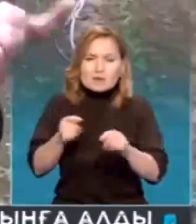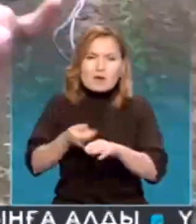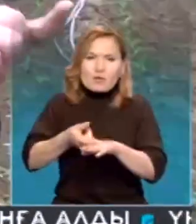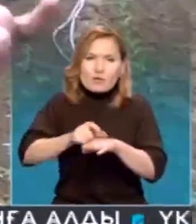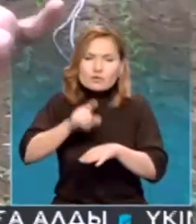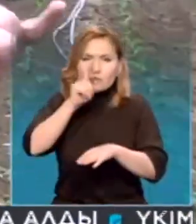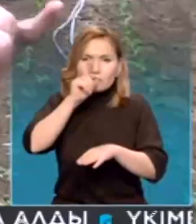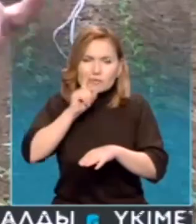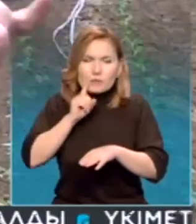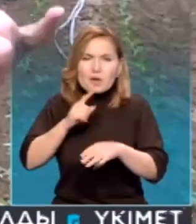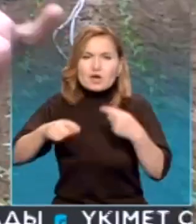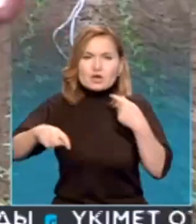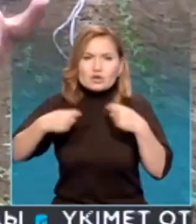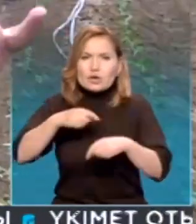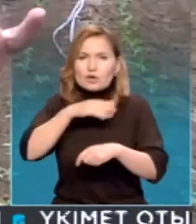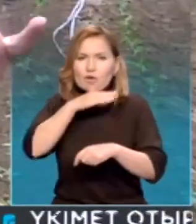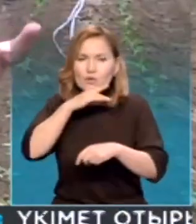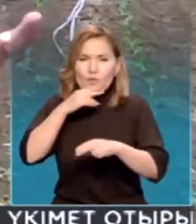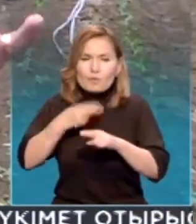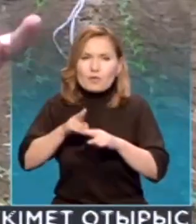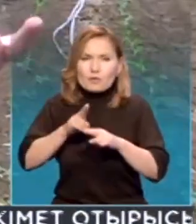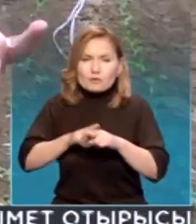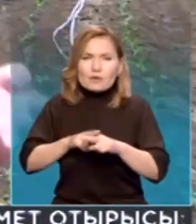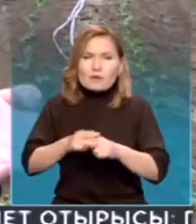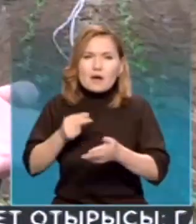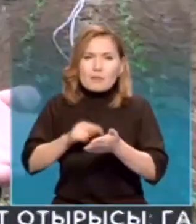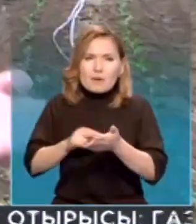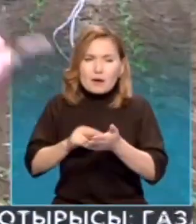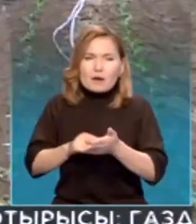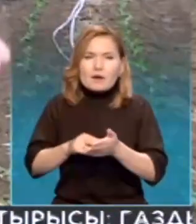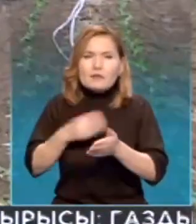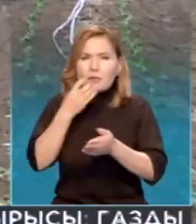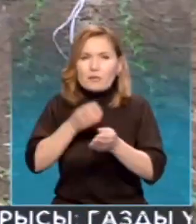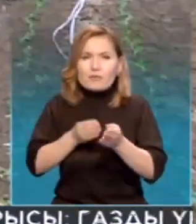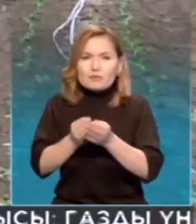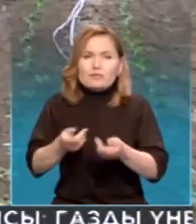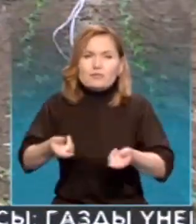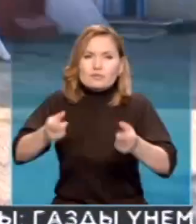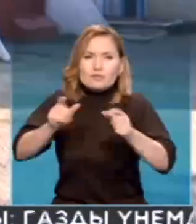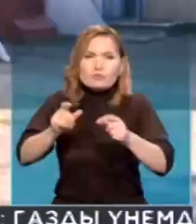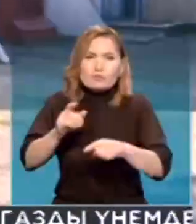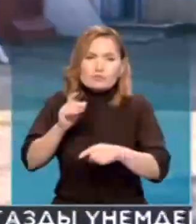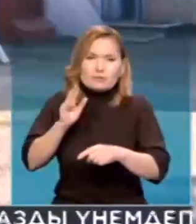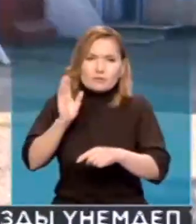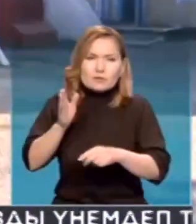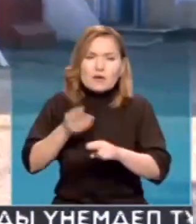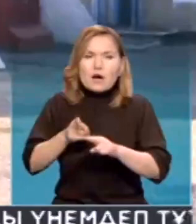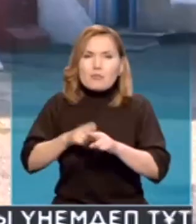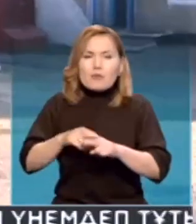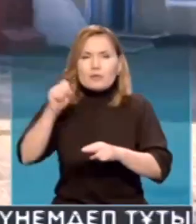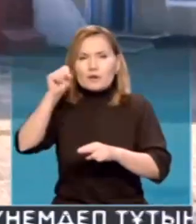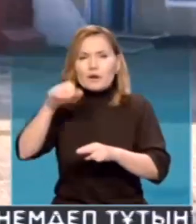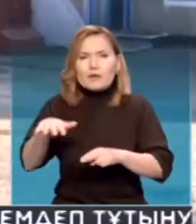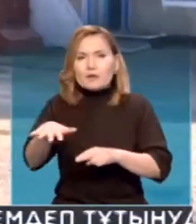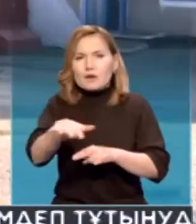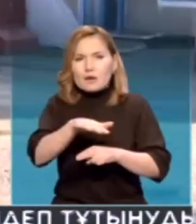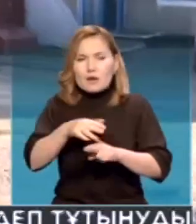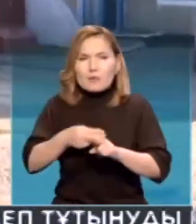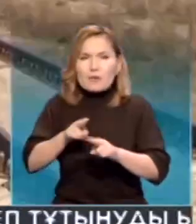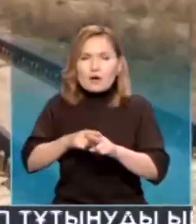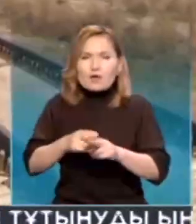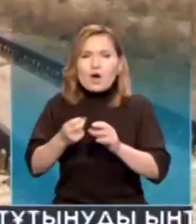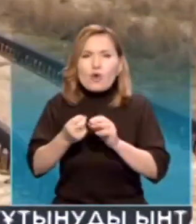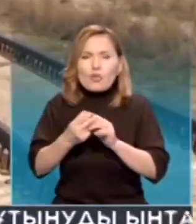еді. Шығыны бұл жерде қымбат болғаннан кейін бағаны өнімнің бағасы да қымбат болады. Бұл жақта Өзбекстан аумағына өтетін